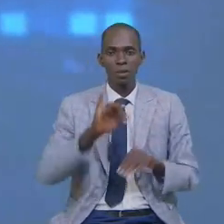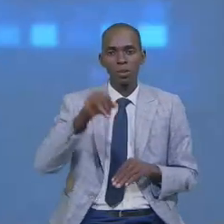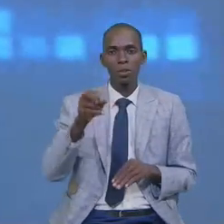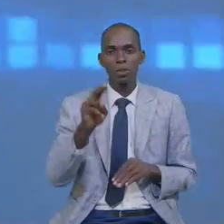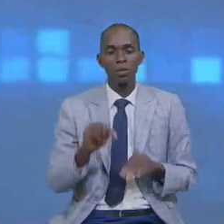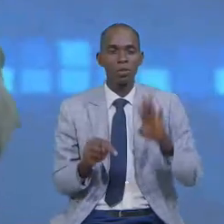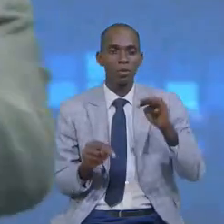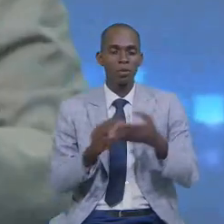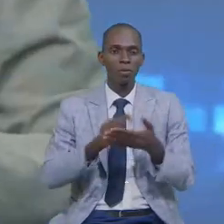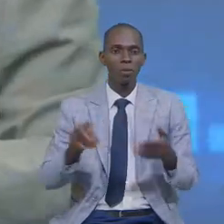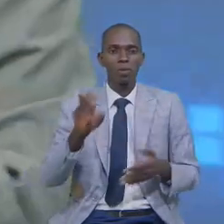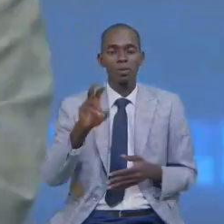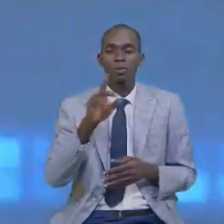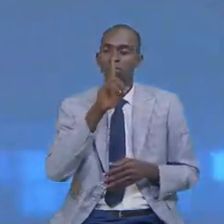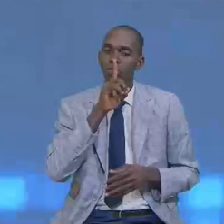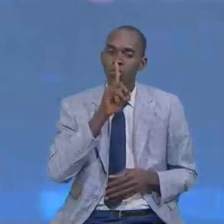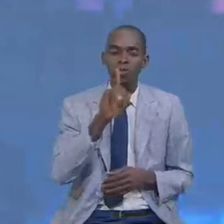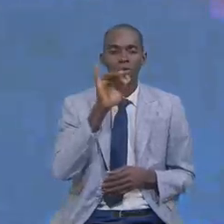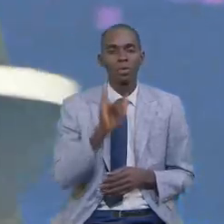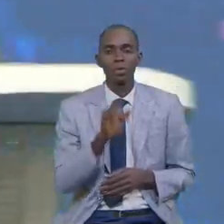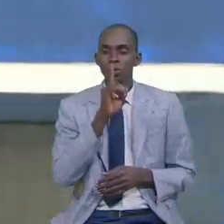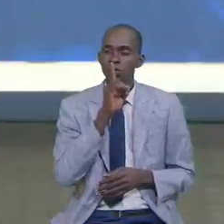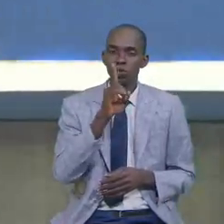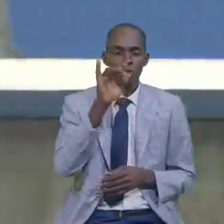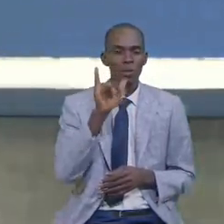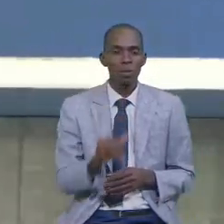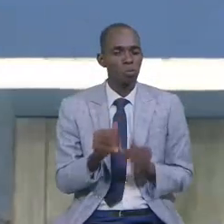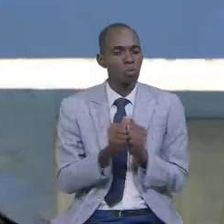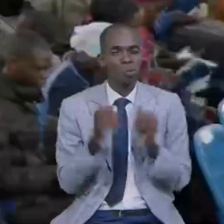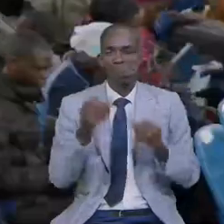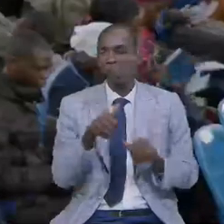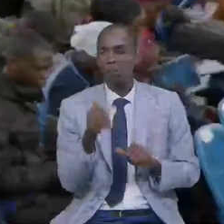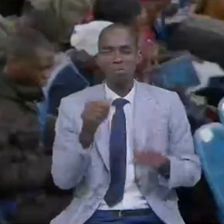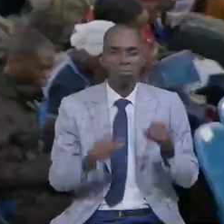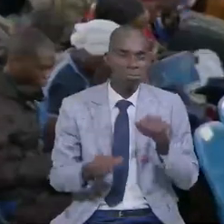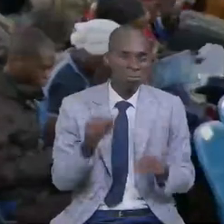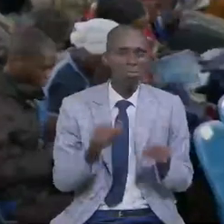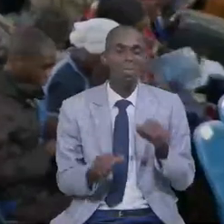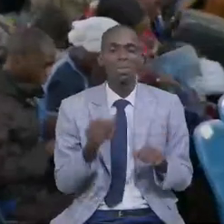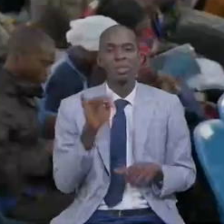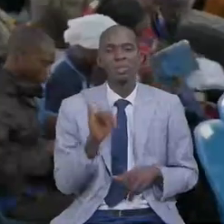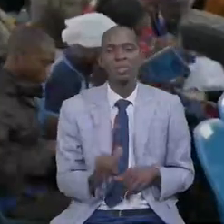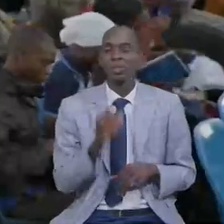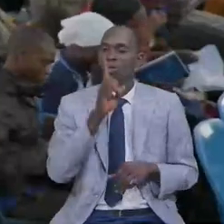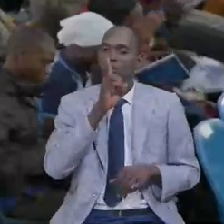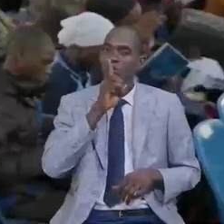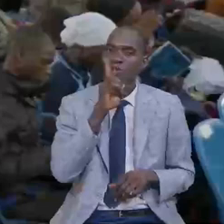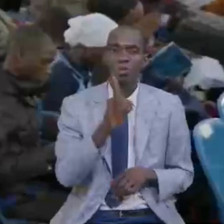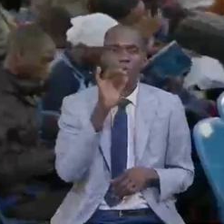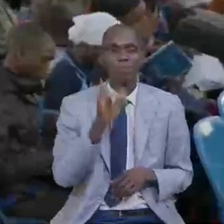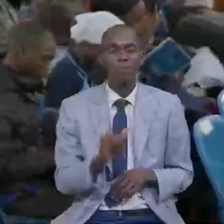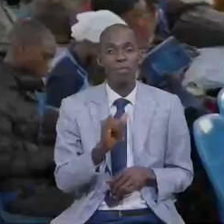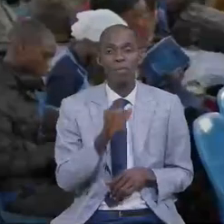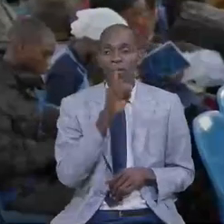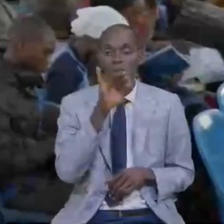du verset 12. En vérité, certainement, certainement, sans doute, indubitablement, je vous le